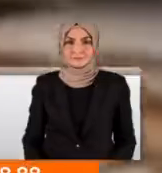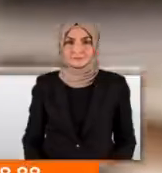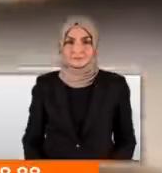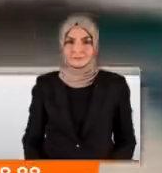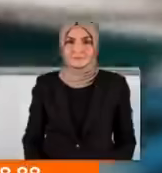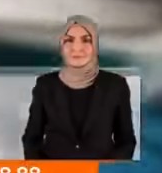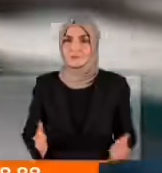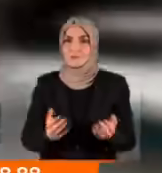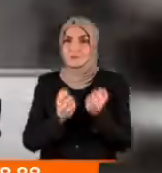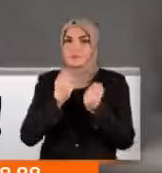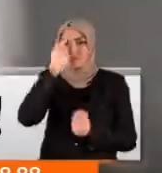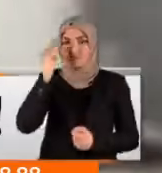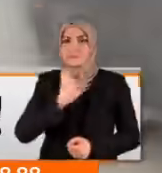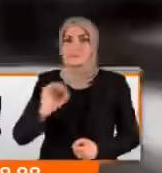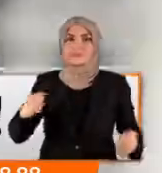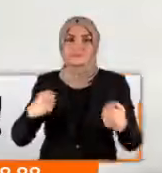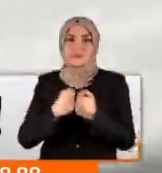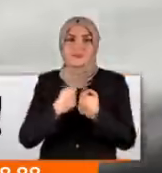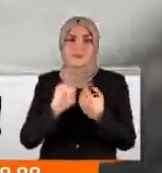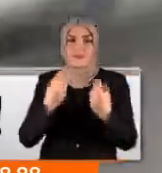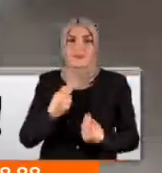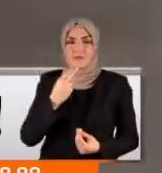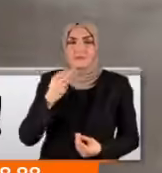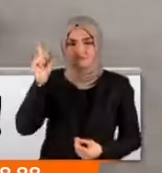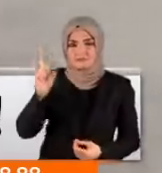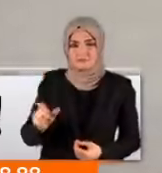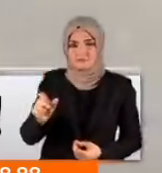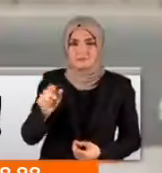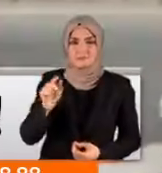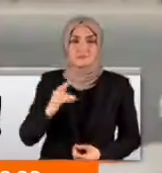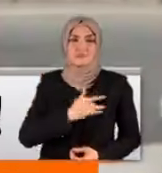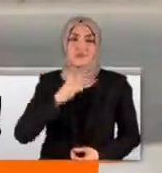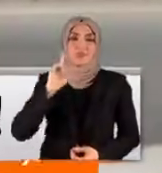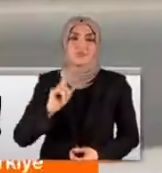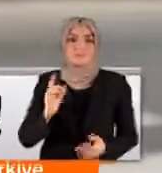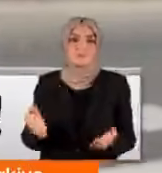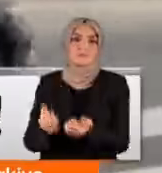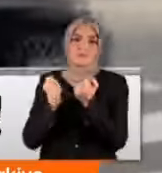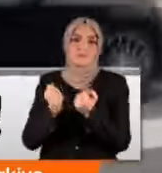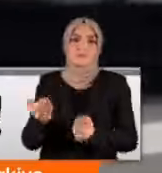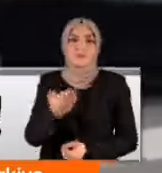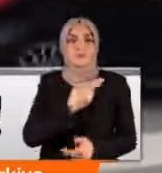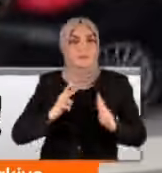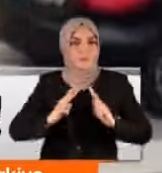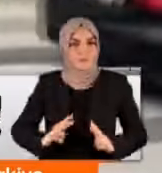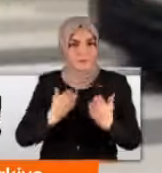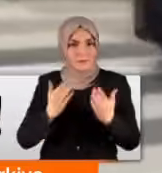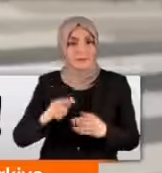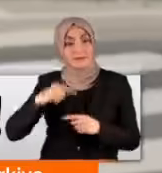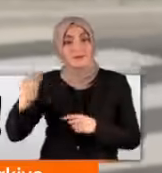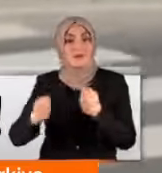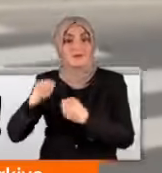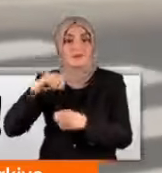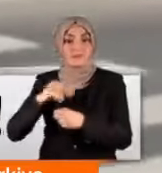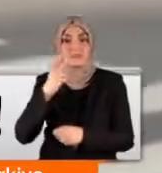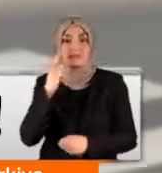Neyse ki tabii Oy Naze de o korkunç kazadan canlı çıktı herkes rahat bir nefes aldı diğer araçtaki iki kişi ile